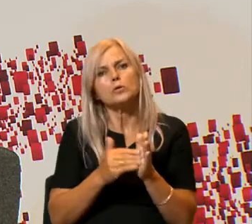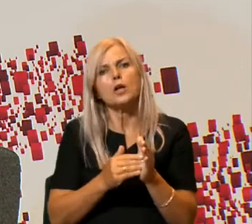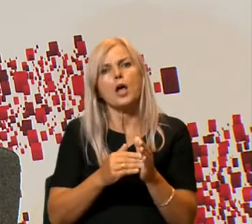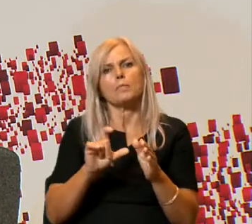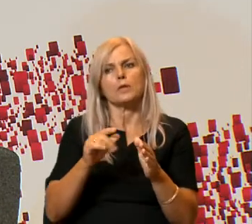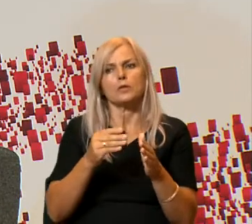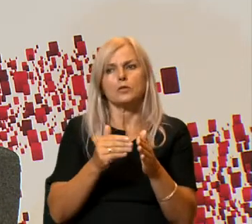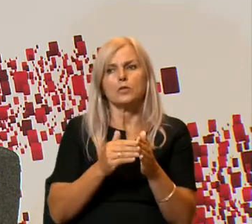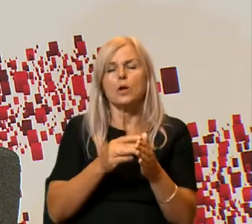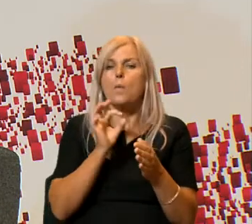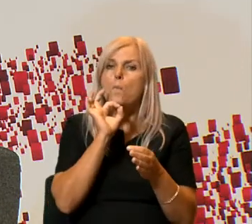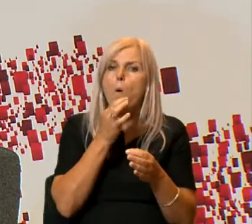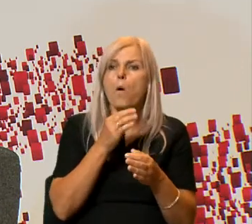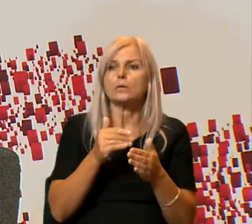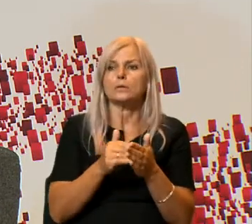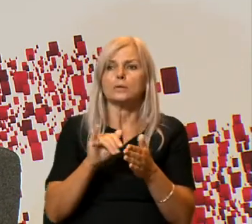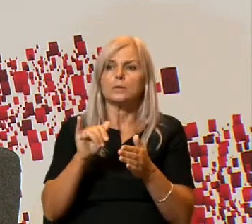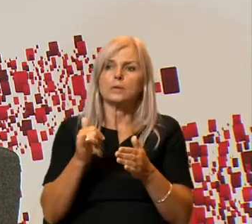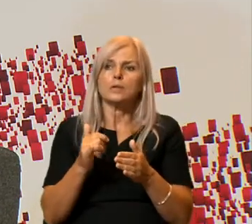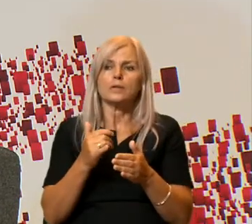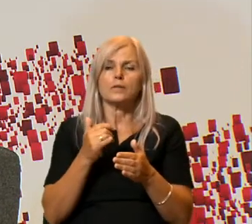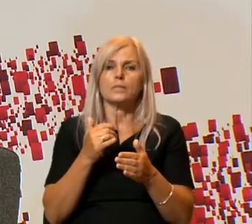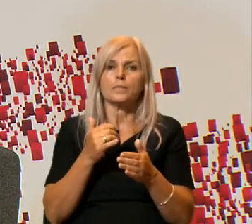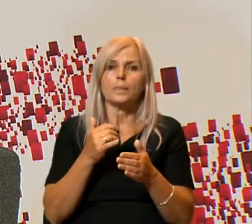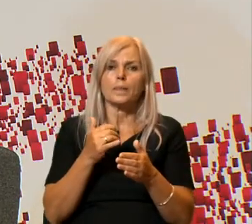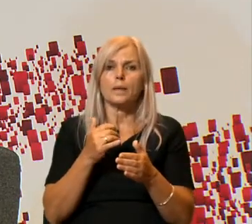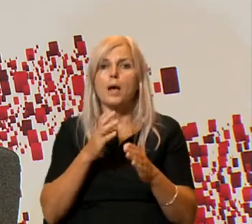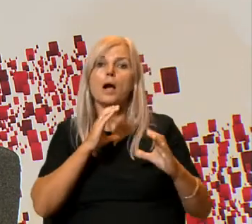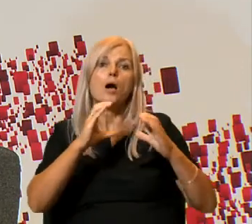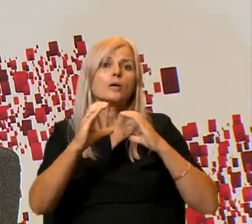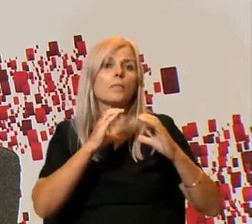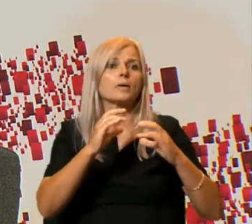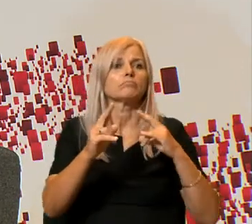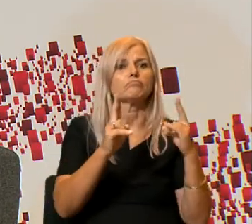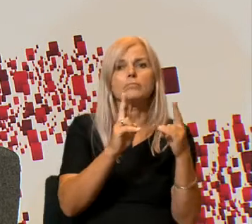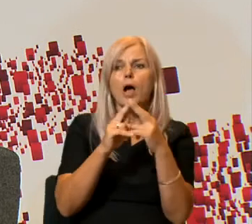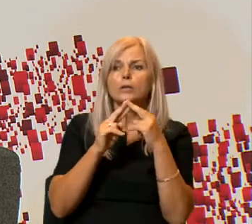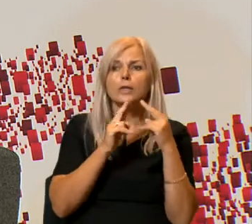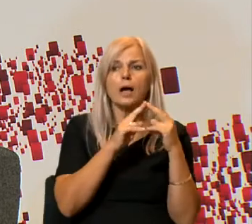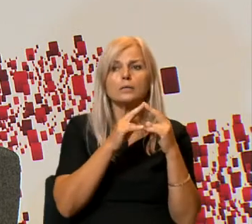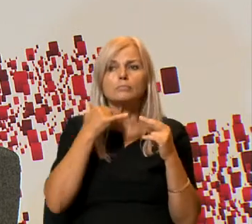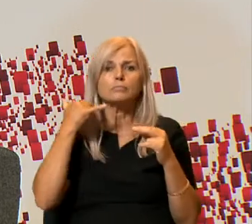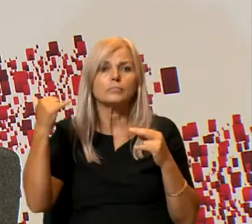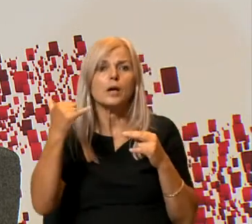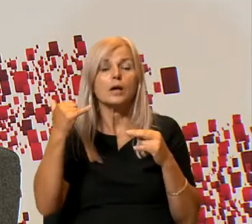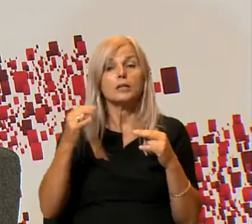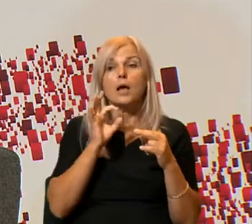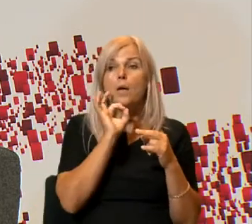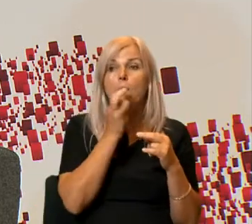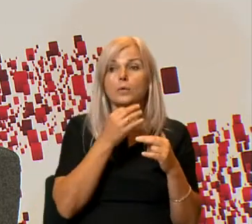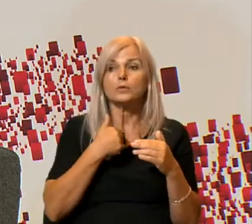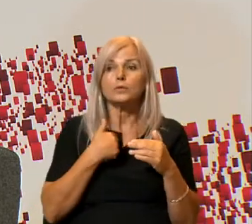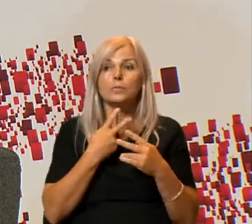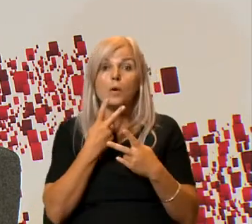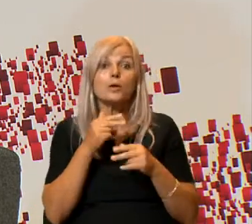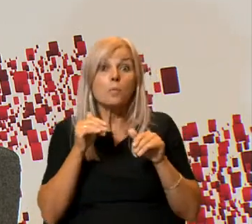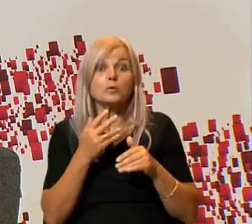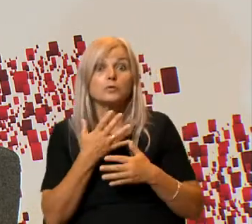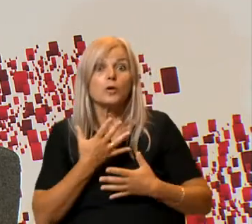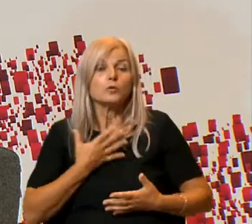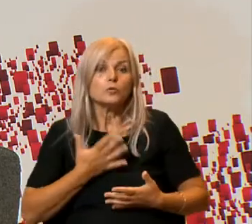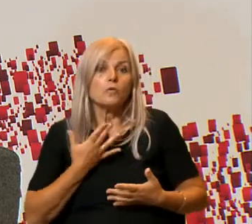młodzieży, która posługuje się mimo wszystko innymi kanałami komunikacji i możliwe, że odczuwa, a my tego nie widzimy